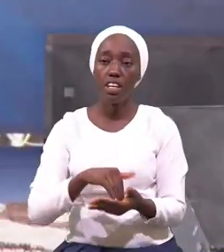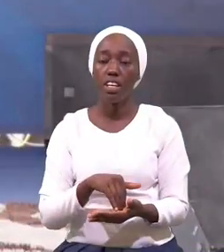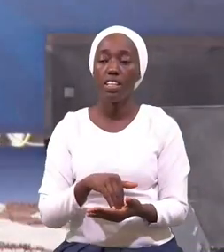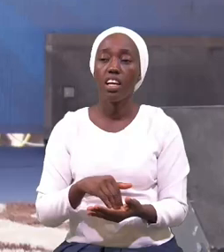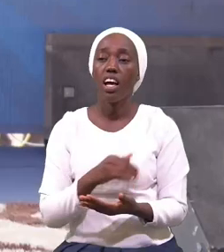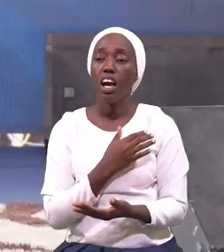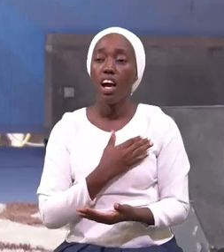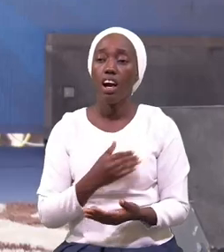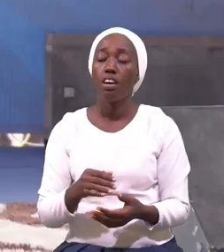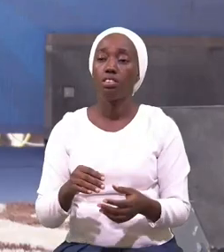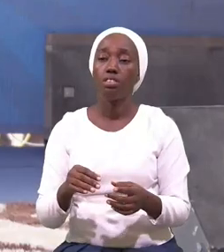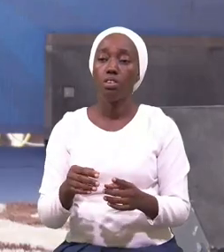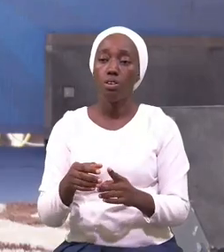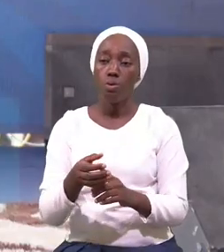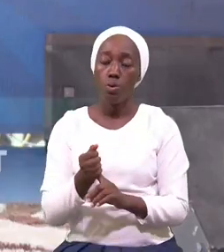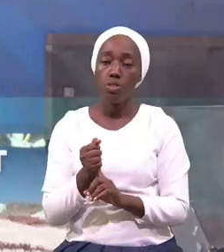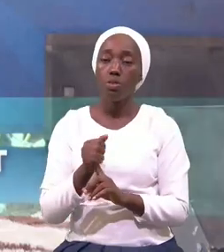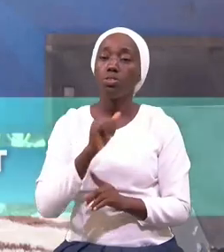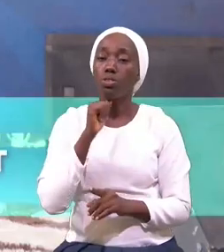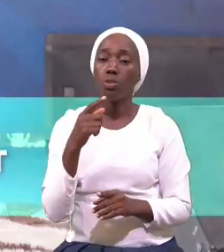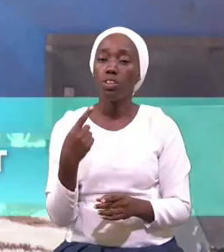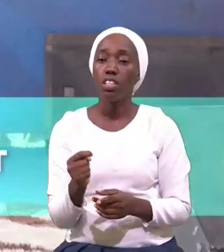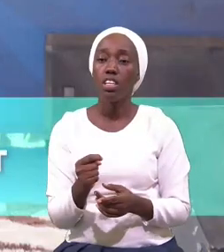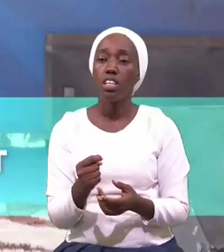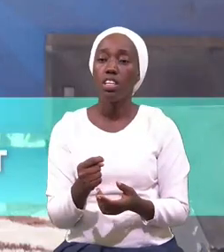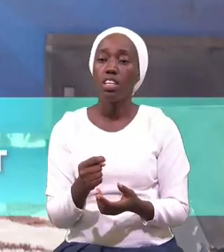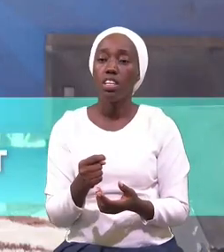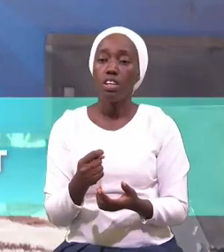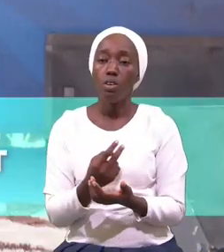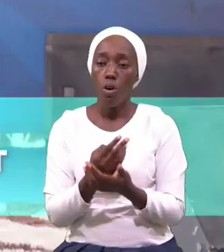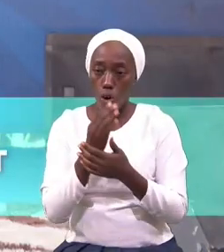Renouvelez et ne réprimez pas l'esprit humble.